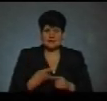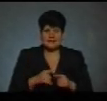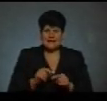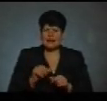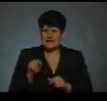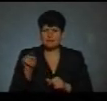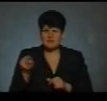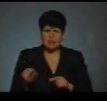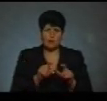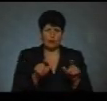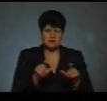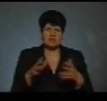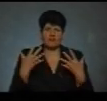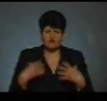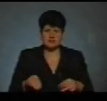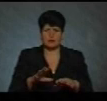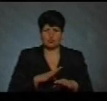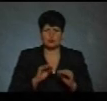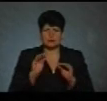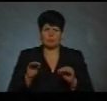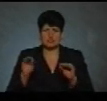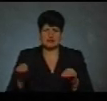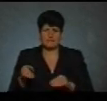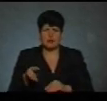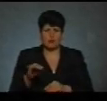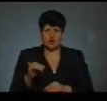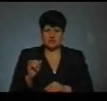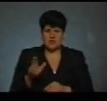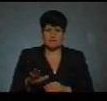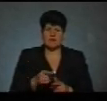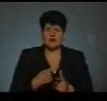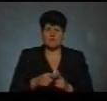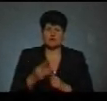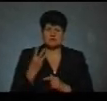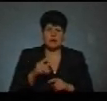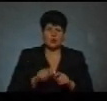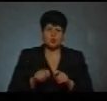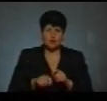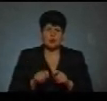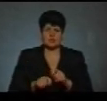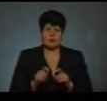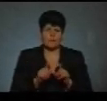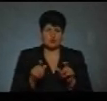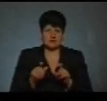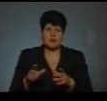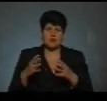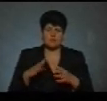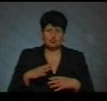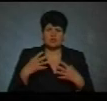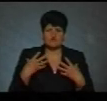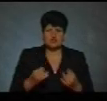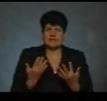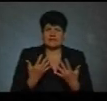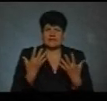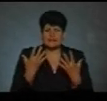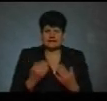тих постів, які вже були висловлені по місту Почаєву, а було 3 контрольно-пропускних поста. Стояли ми вже декілька днів,